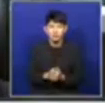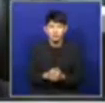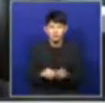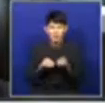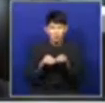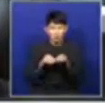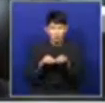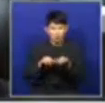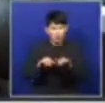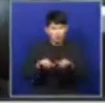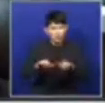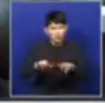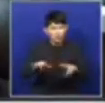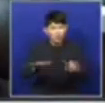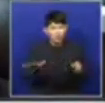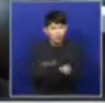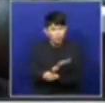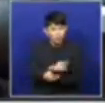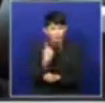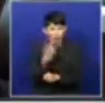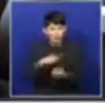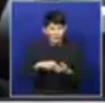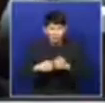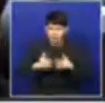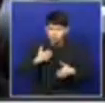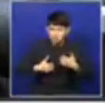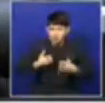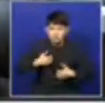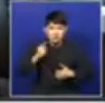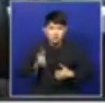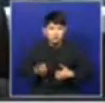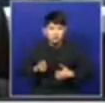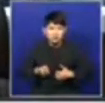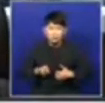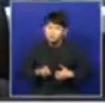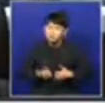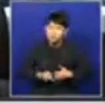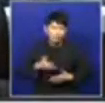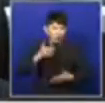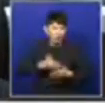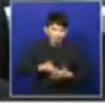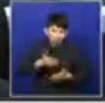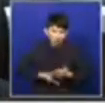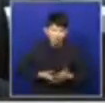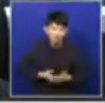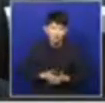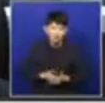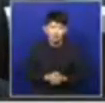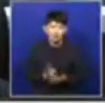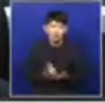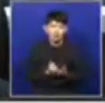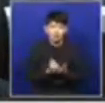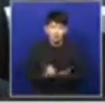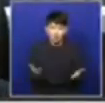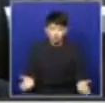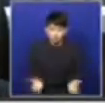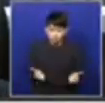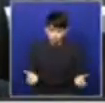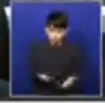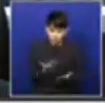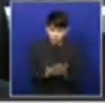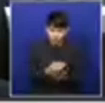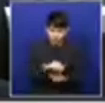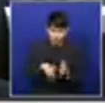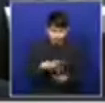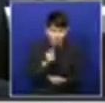ไปถึงมือคนที่เขาเดือดร้อนจริงๆครับท่านประธานที่เคารพไม่ได้มีส่วนในการเสริมสภาพคล่องให้กับผู้ประกอบการ SME อย่